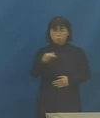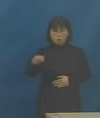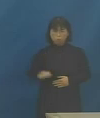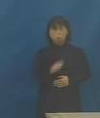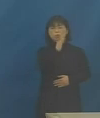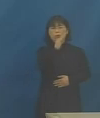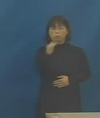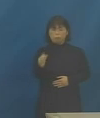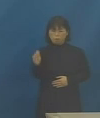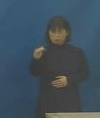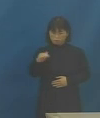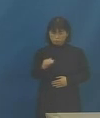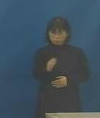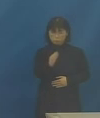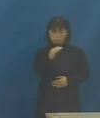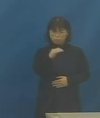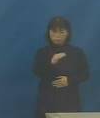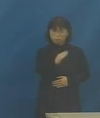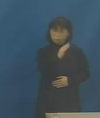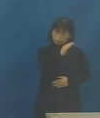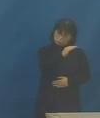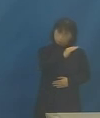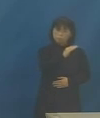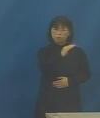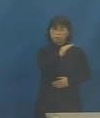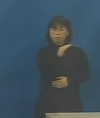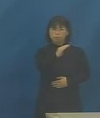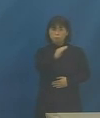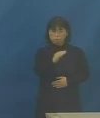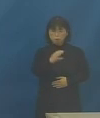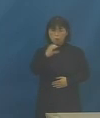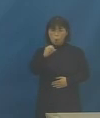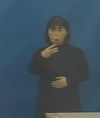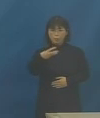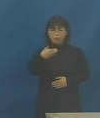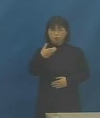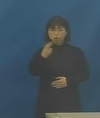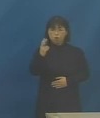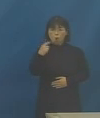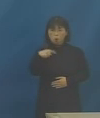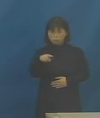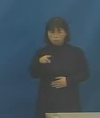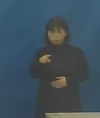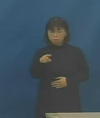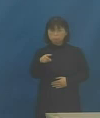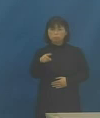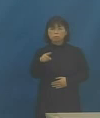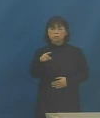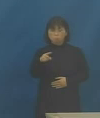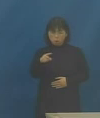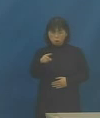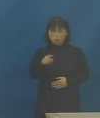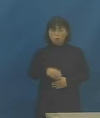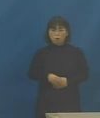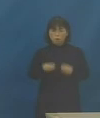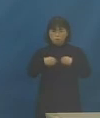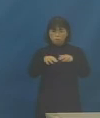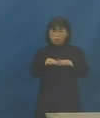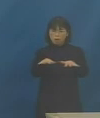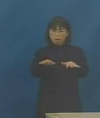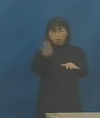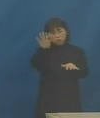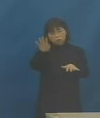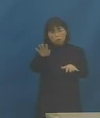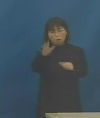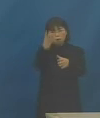ば師は上がりますけども先ほど申しましたように omicron カーブ全体のあの勢いが衰える時期はいずれきますそれ